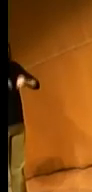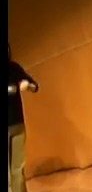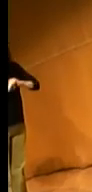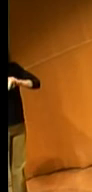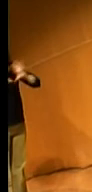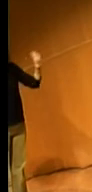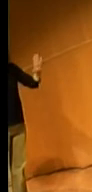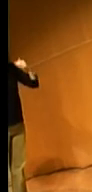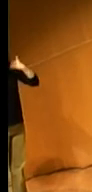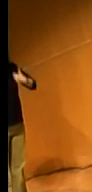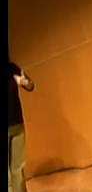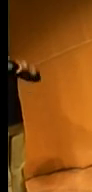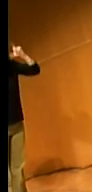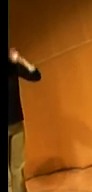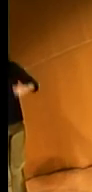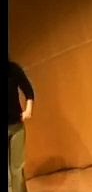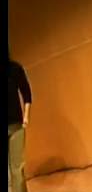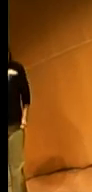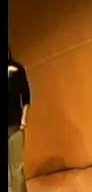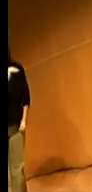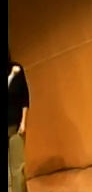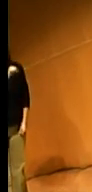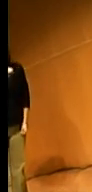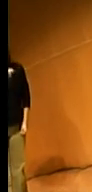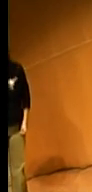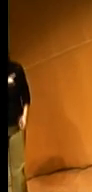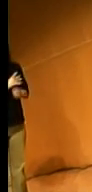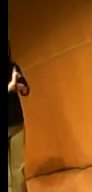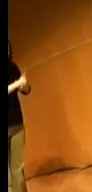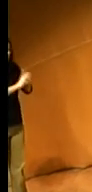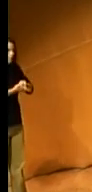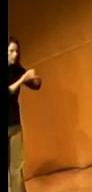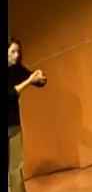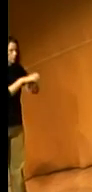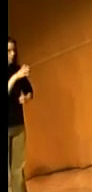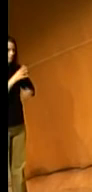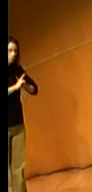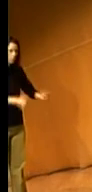que professionnel AESH. Voilà, oui.